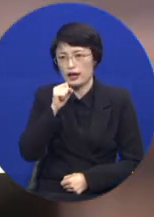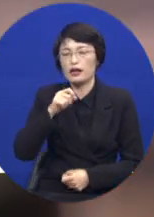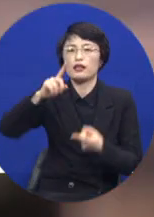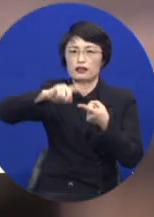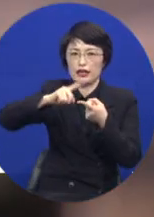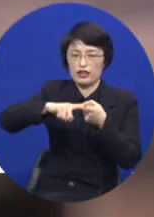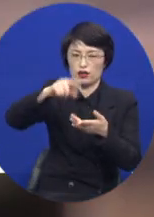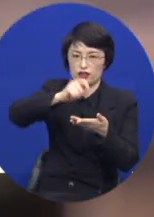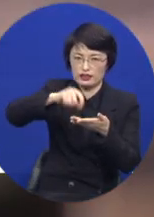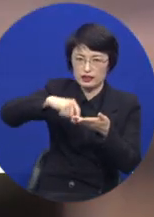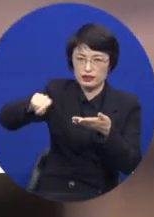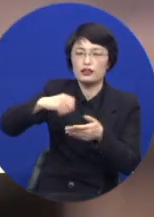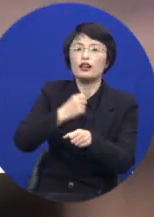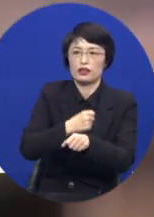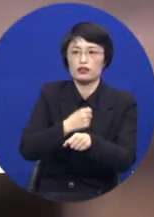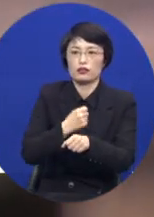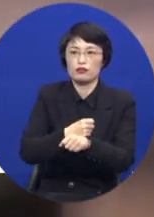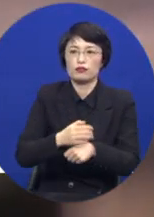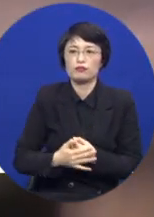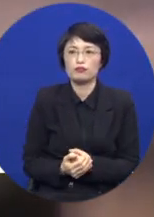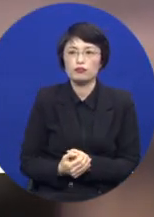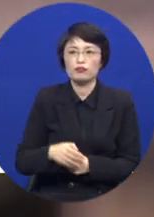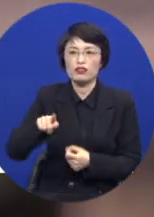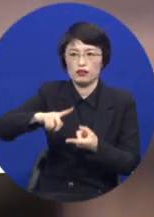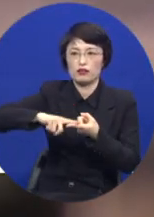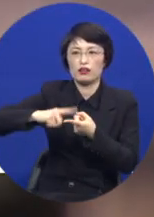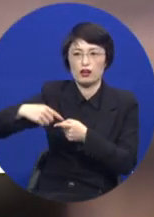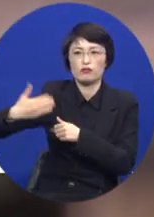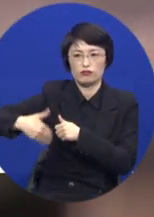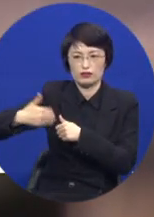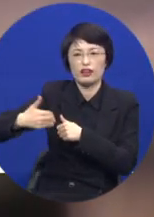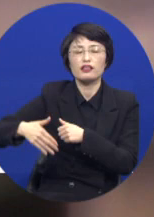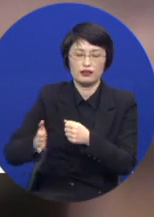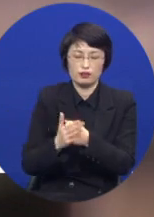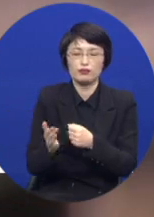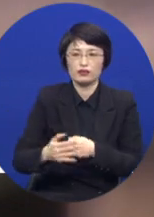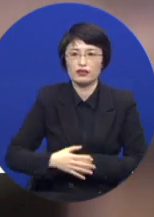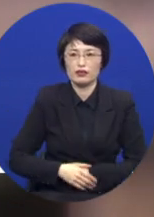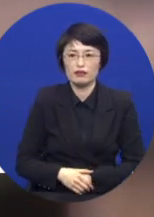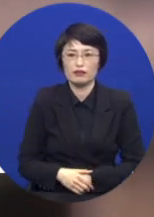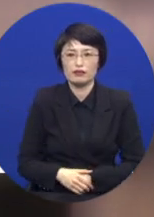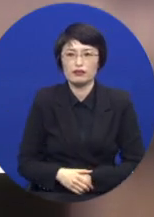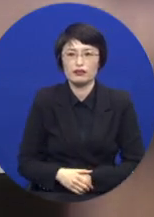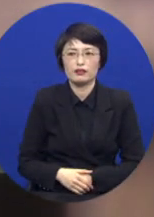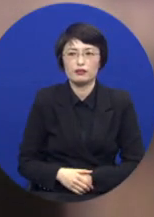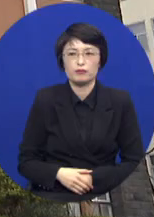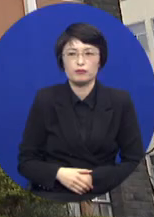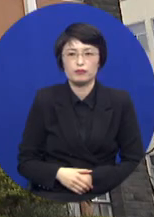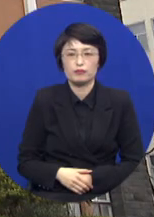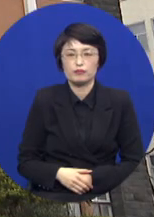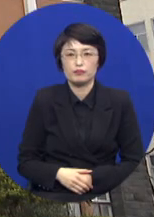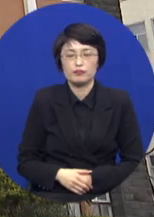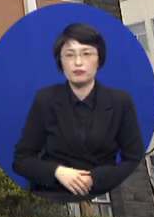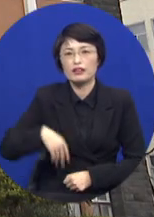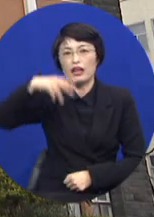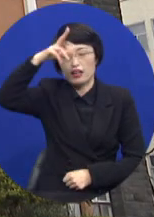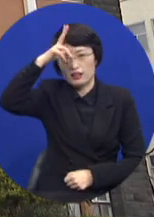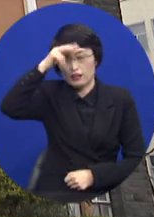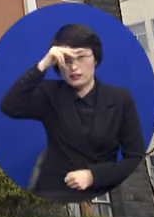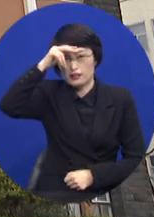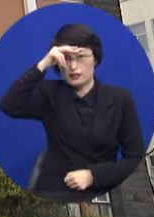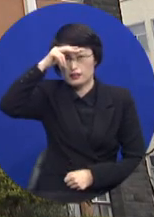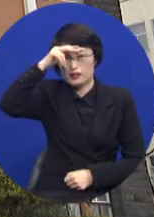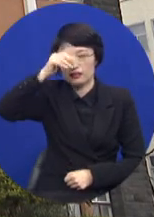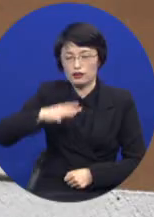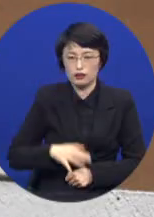보수 붙잡고 목록 자꾸 파악하고 광 입항 후 소파 표가 고맙습니다 경찰은 압수수색 자료와